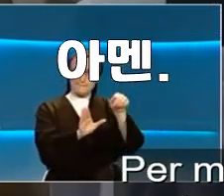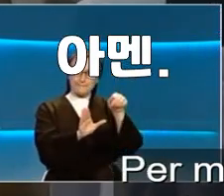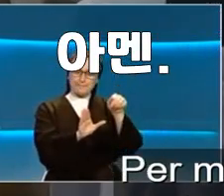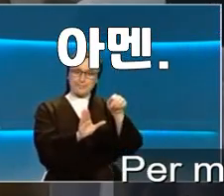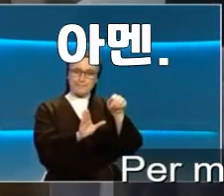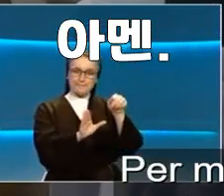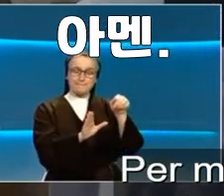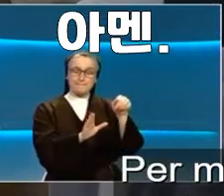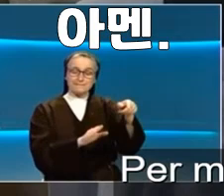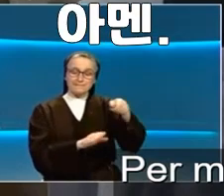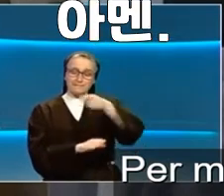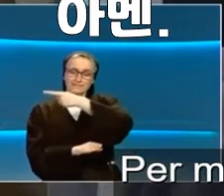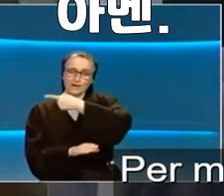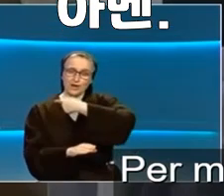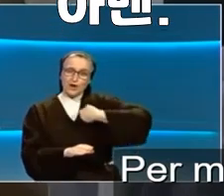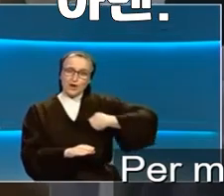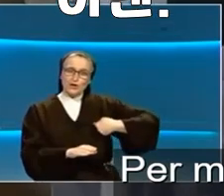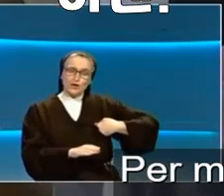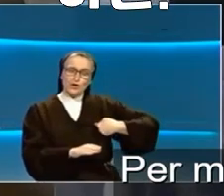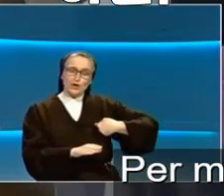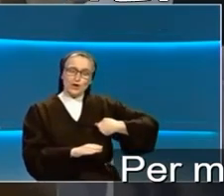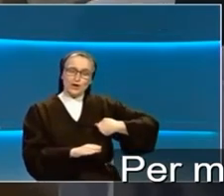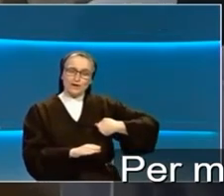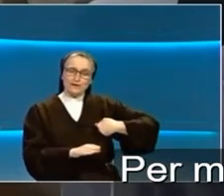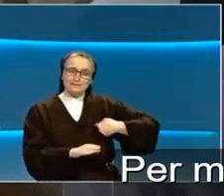Et conservet nos.